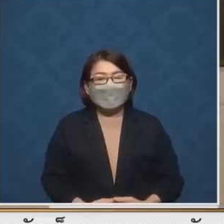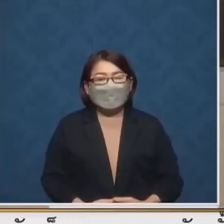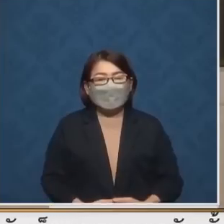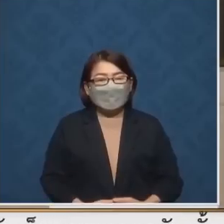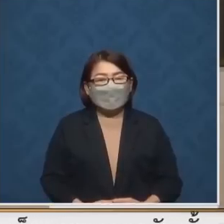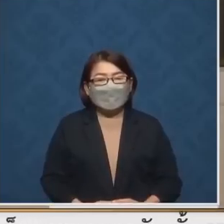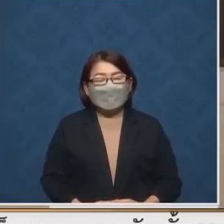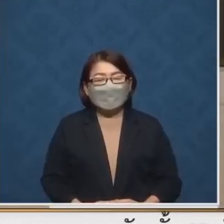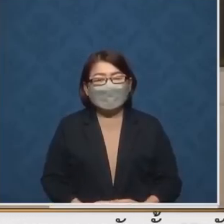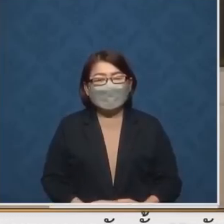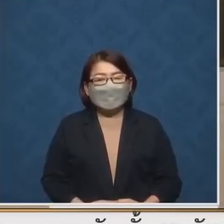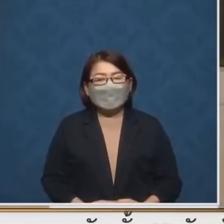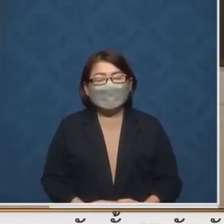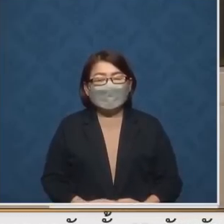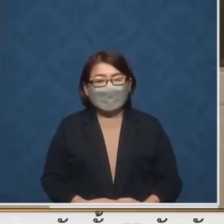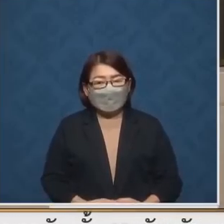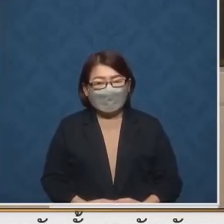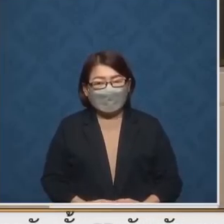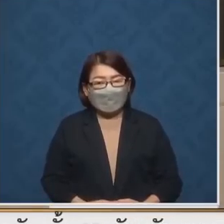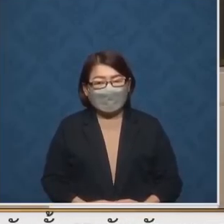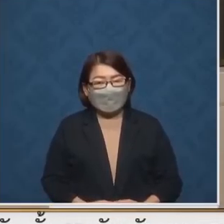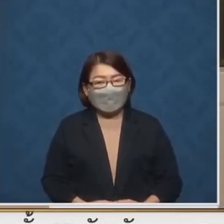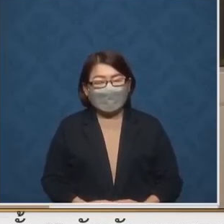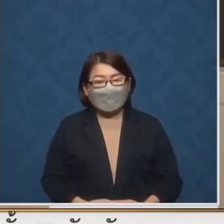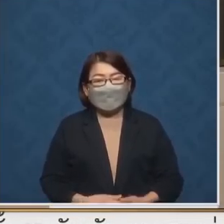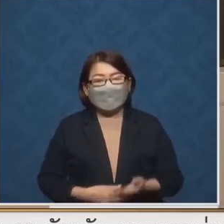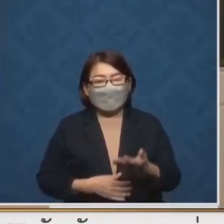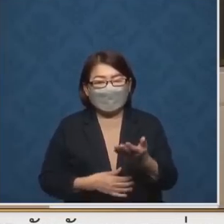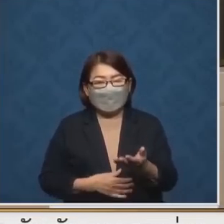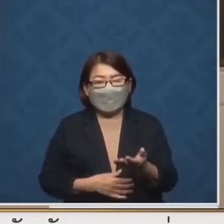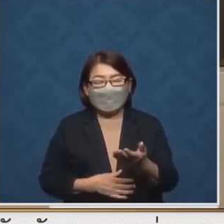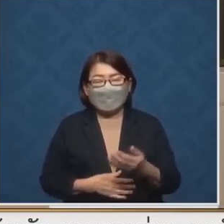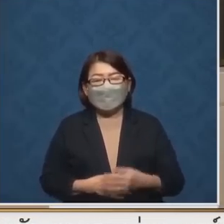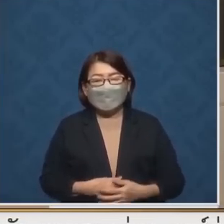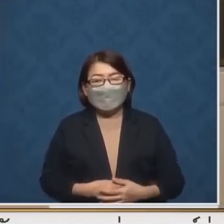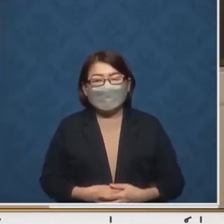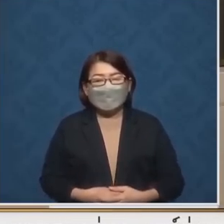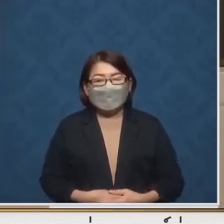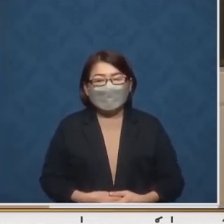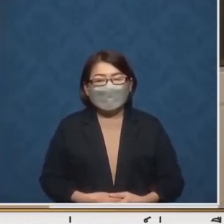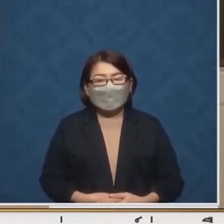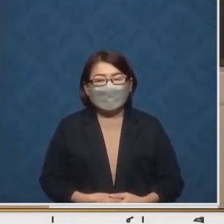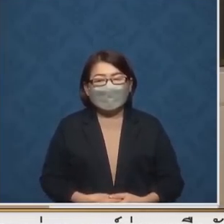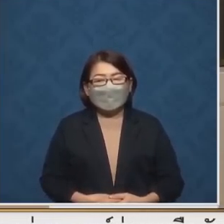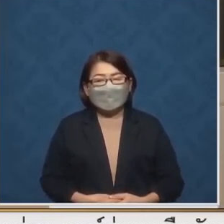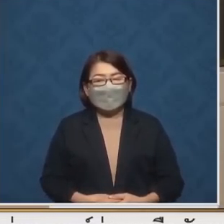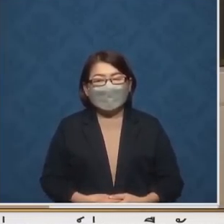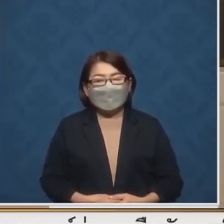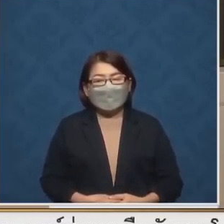ัครั ท่านต่อไปครับ ท่านม่งกวนครั